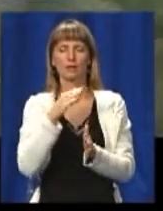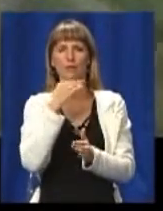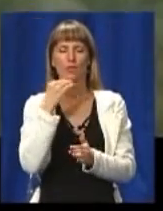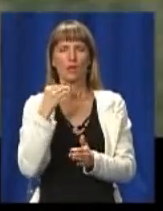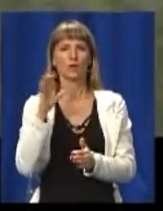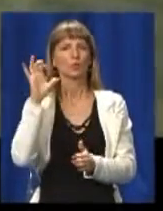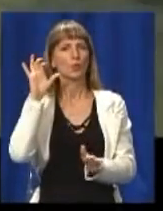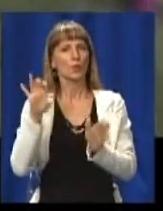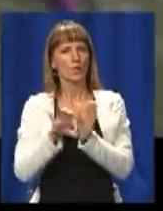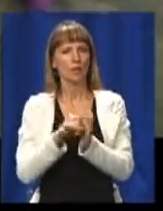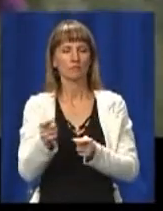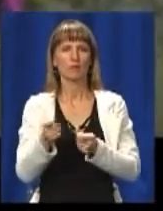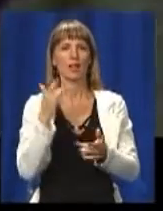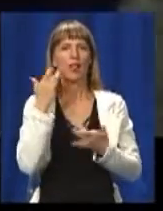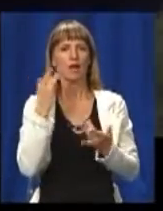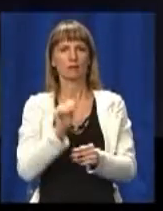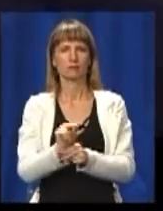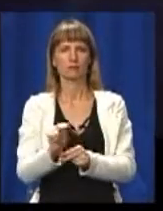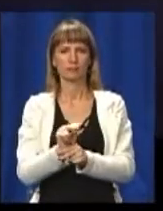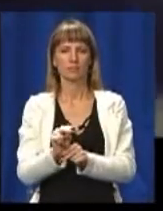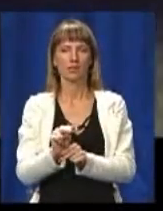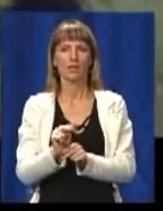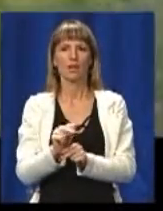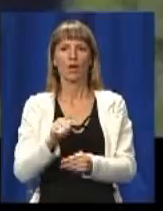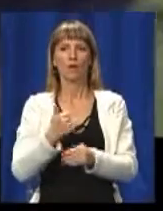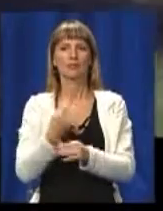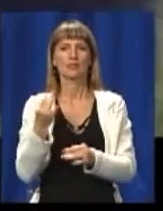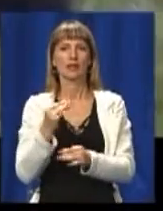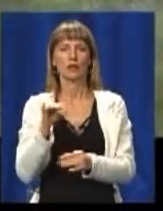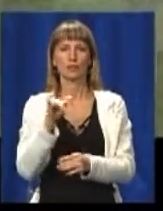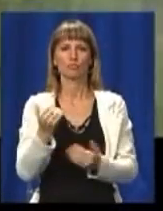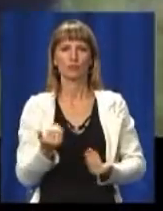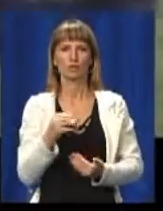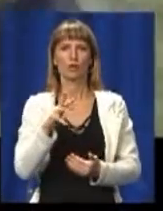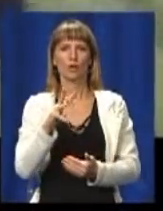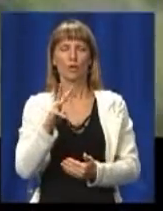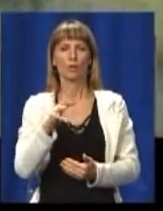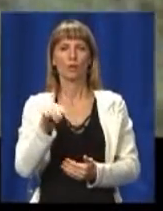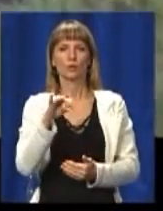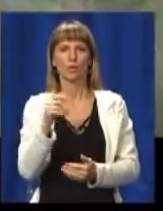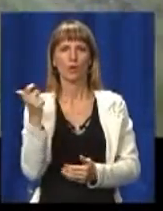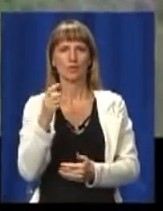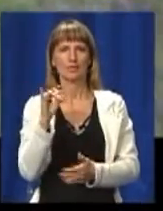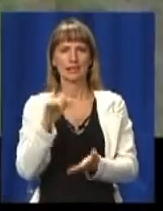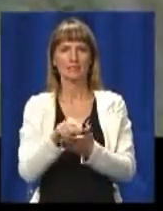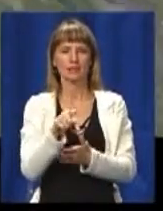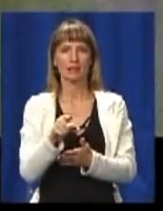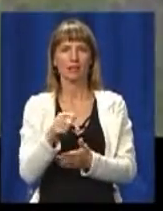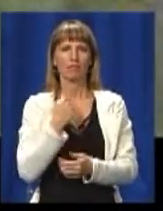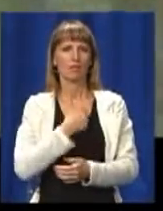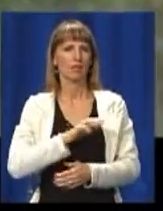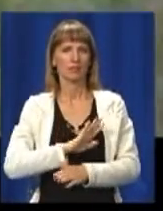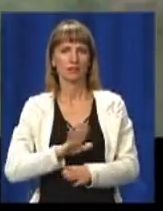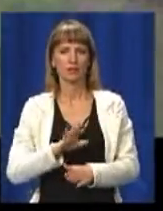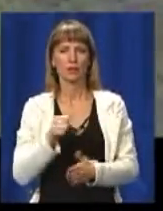слухняна, керована, легко дресирується. Головний інтерес у житті Муді – господар і заняття з ним. Муді не